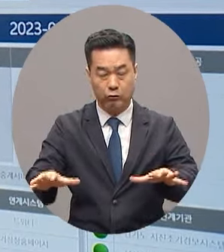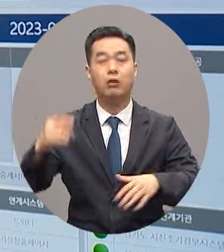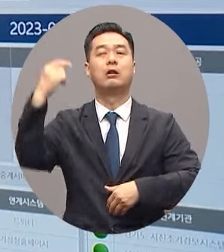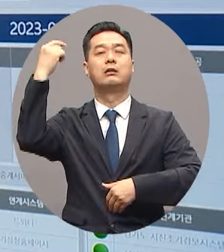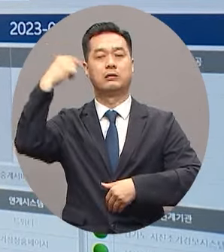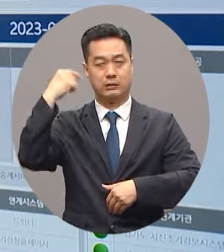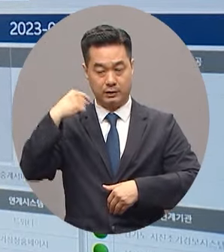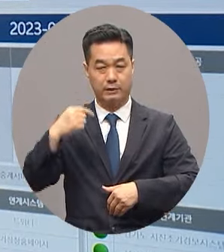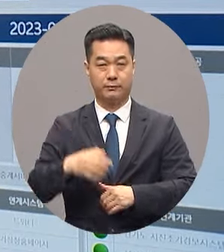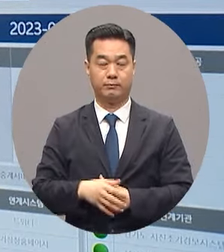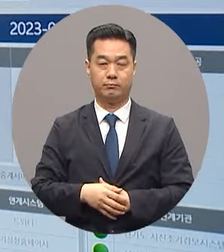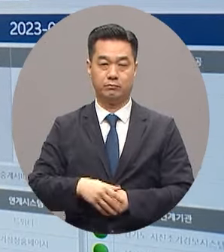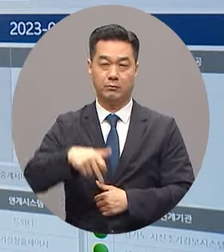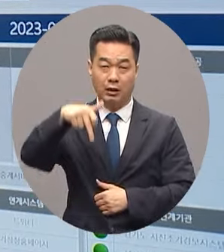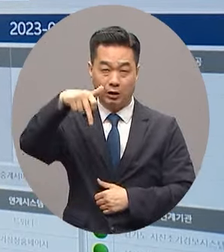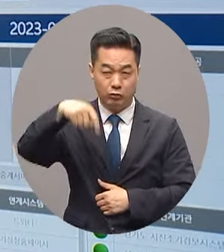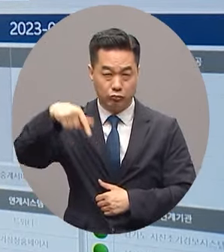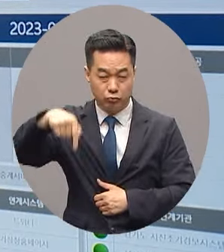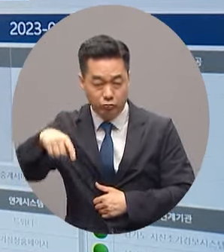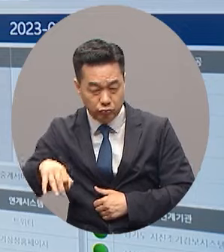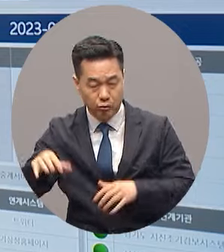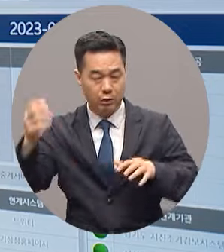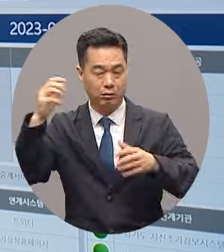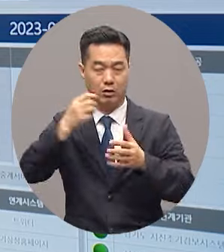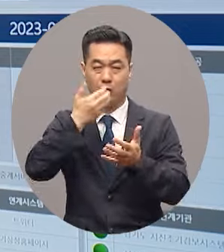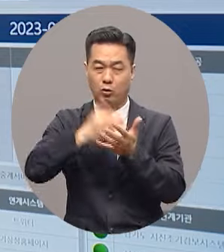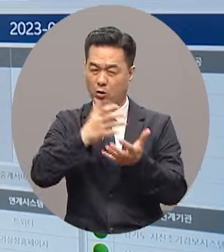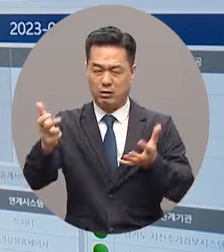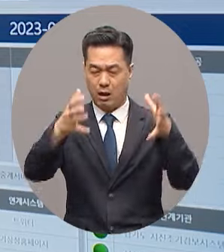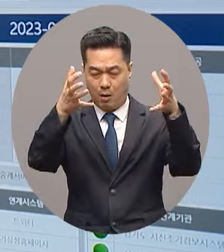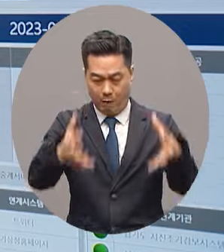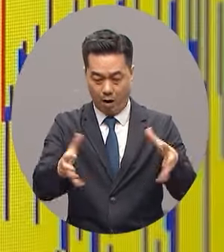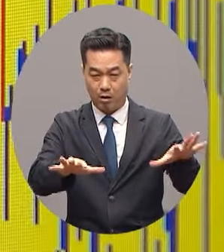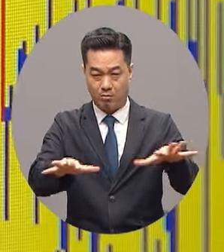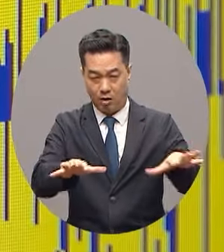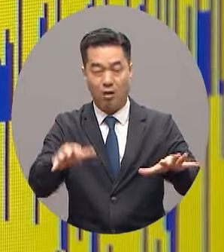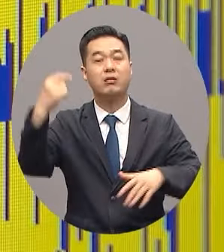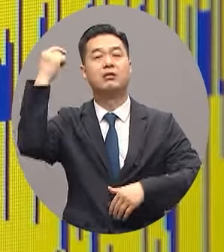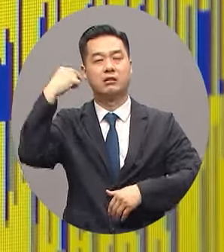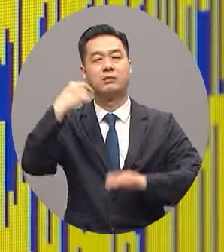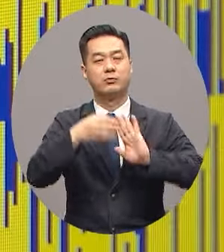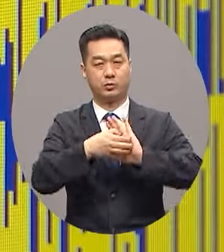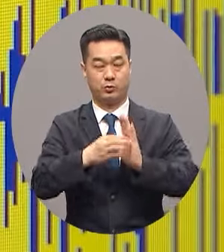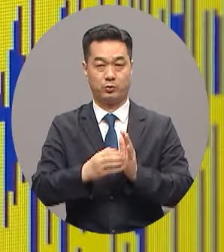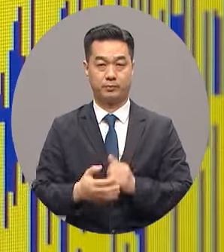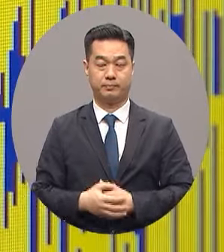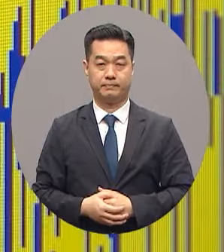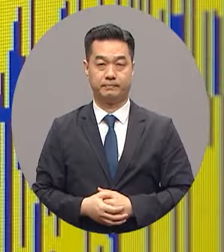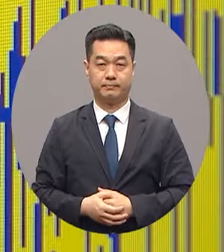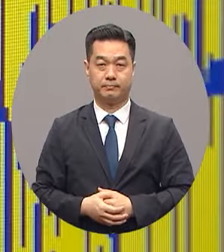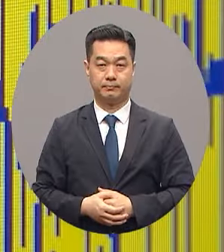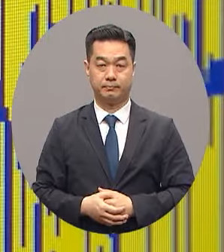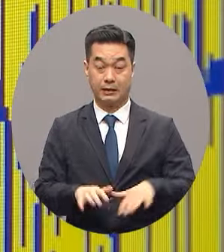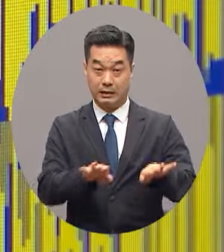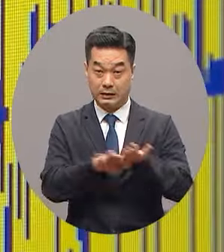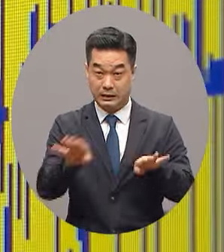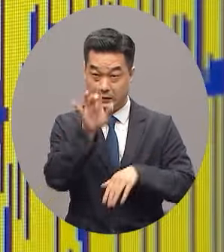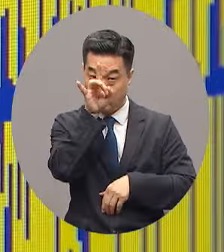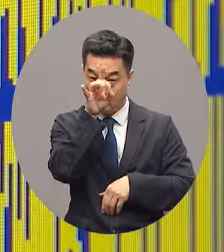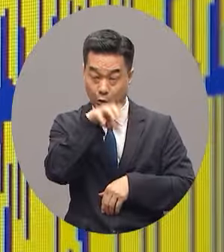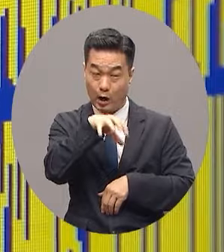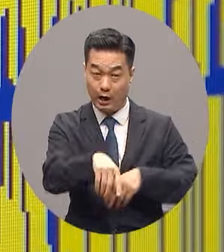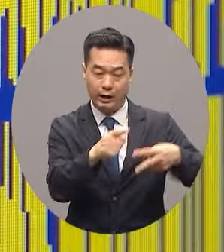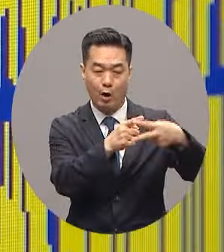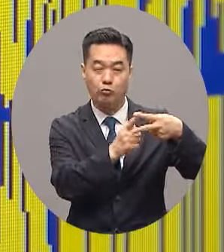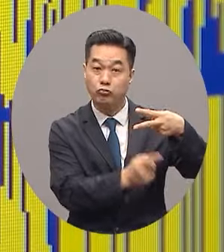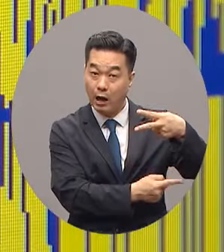쿵쿵 하는 소리, 그 정도 소리가 들리면서 주택이 흔들렸습니다. 네, 지금 진앙지는 부안인데